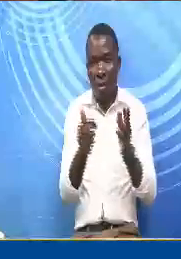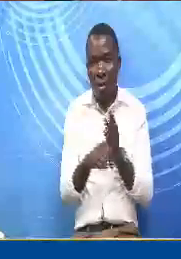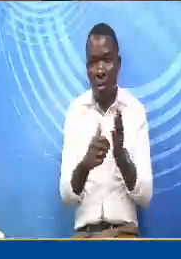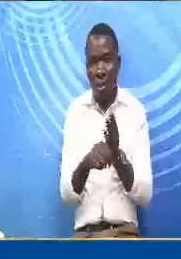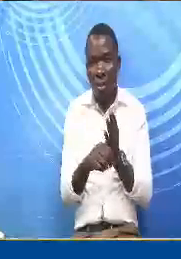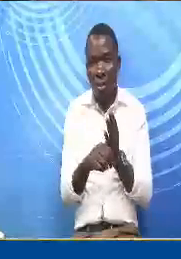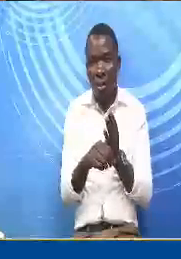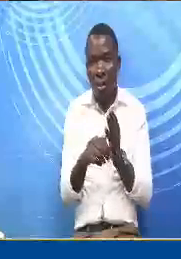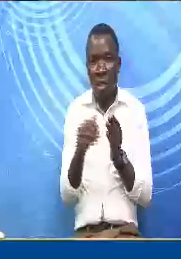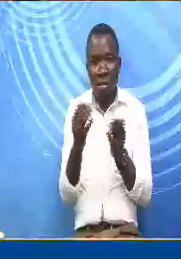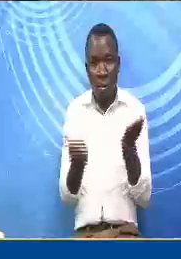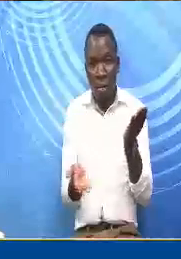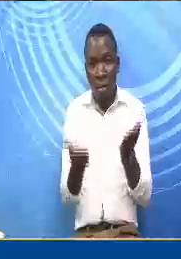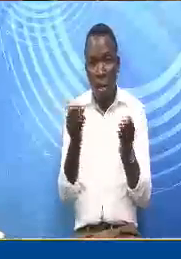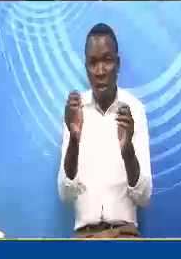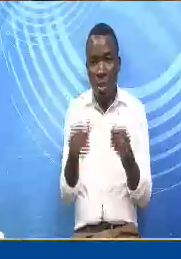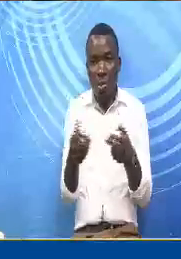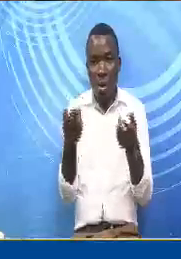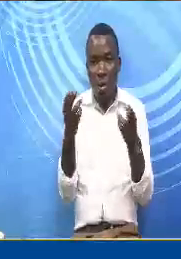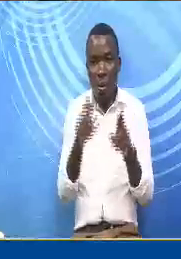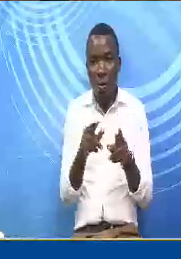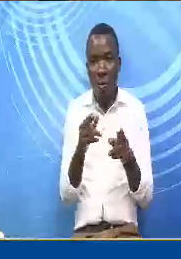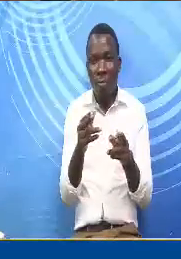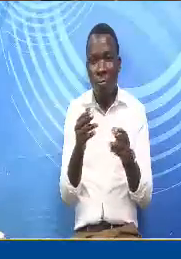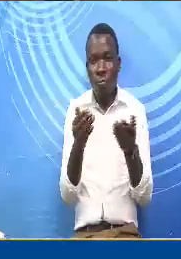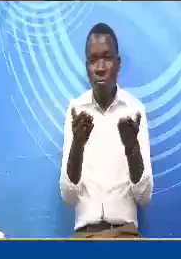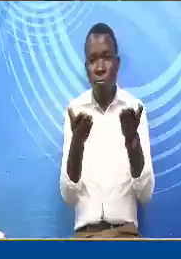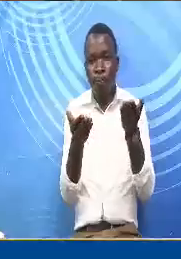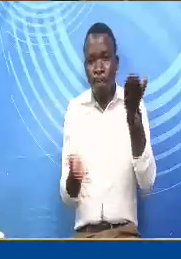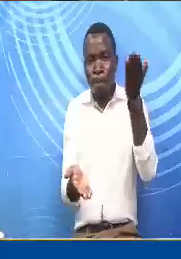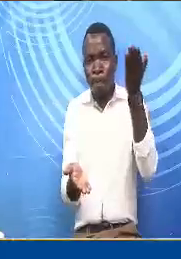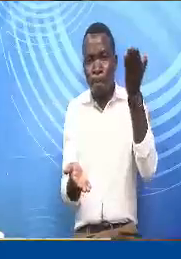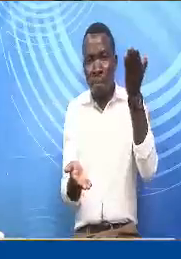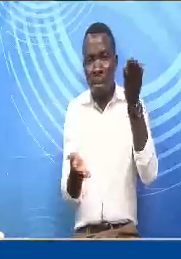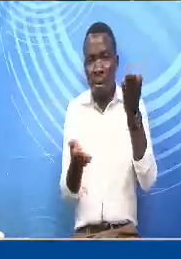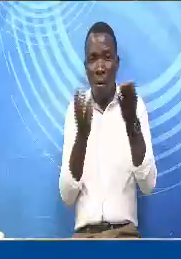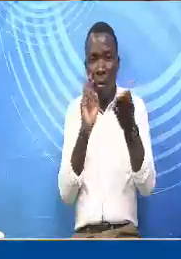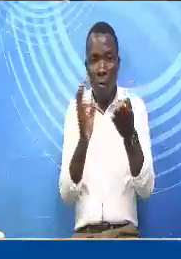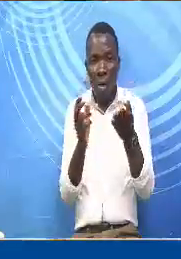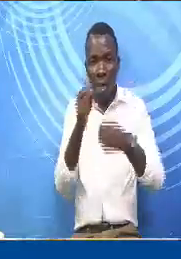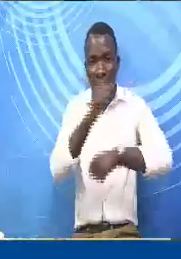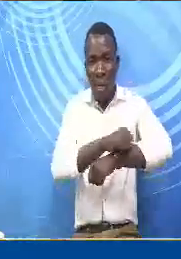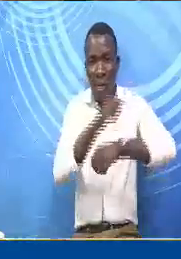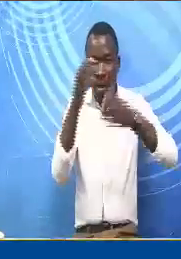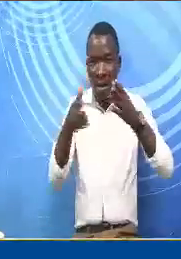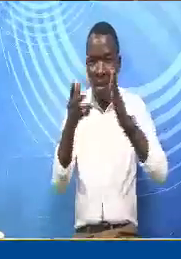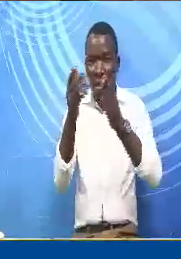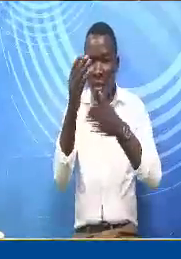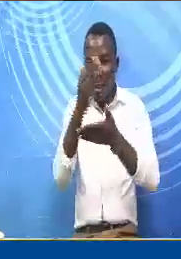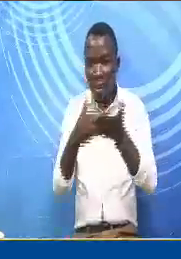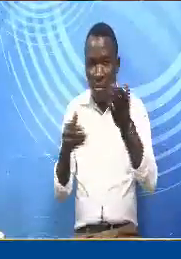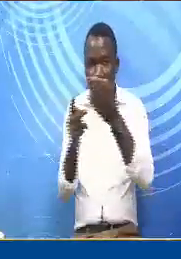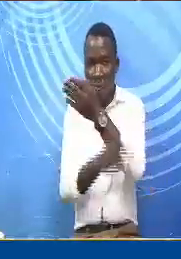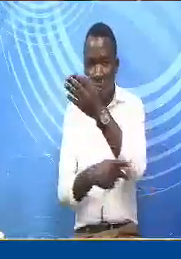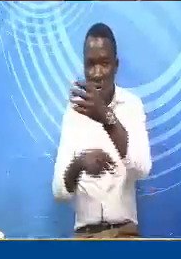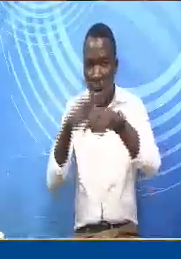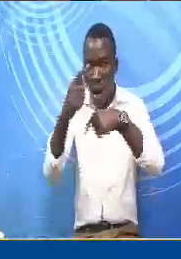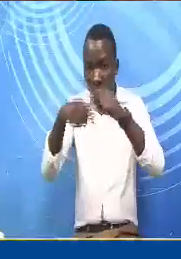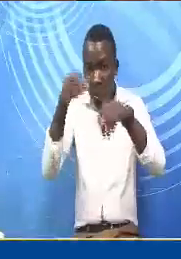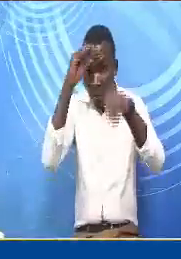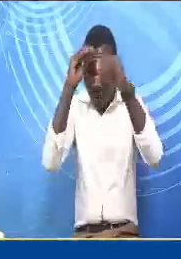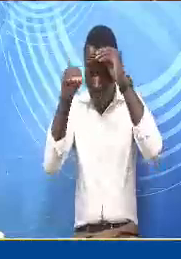Hazabamo icyo bita icyo mbona ni imbalance. Aho usanga abanyeshuri bamwe nko mu ntara bakomeje syllabus ku